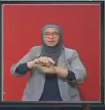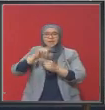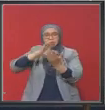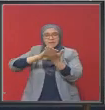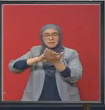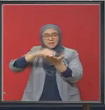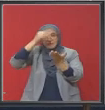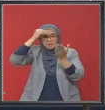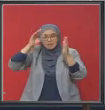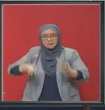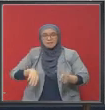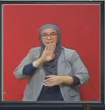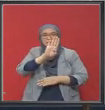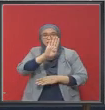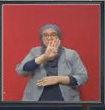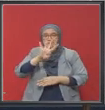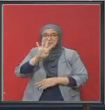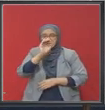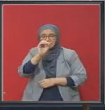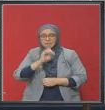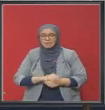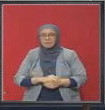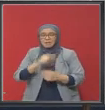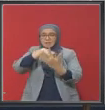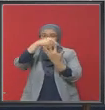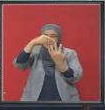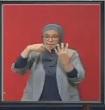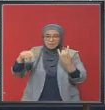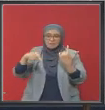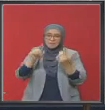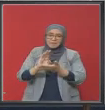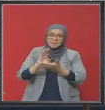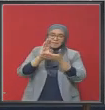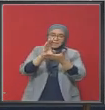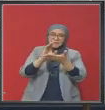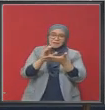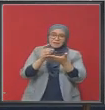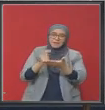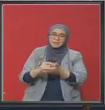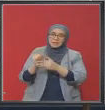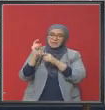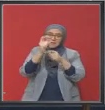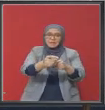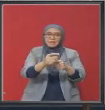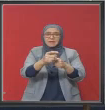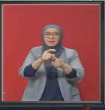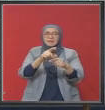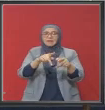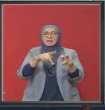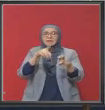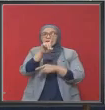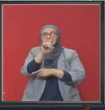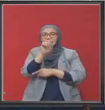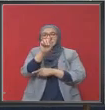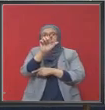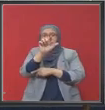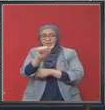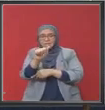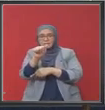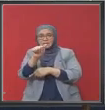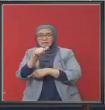B40 antaranya yang pertama bantuan sumbangan pelan data dengan peruntukan berjumlah 24 juta